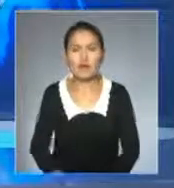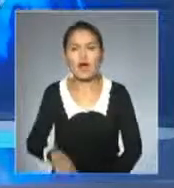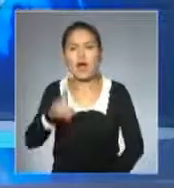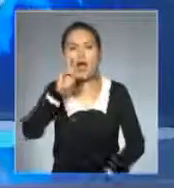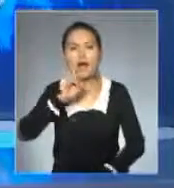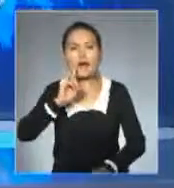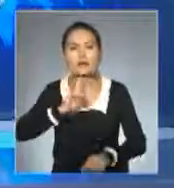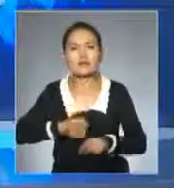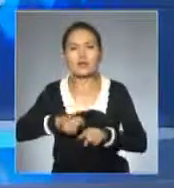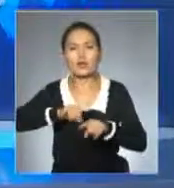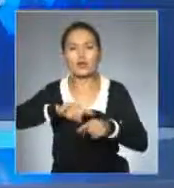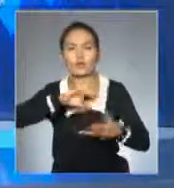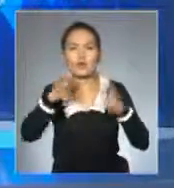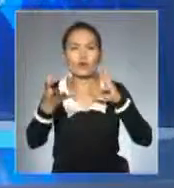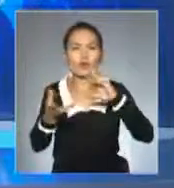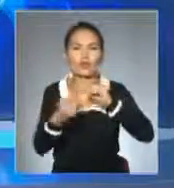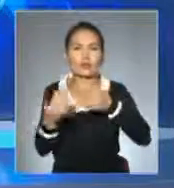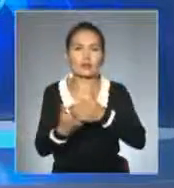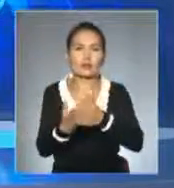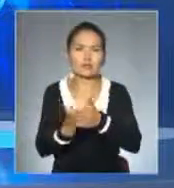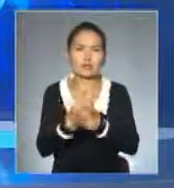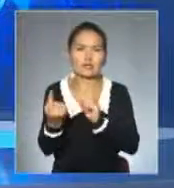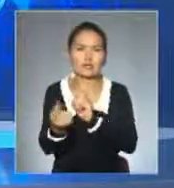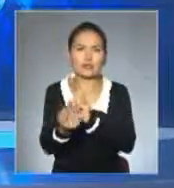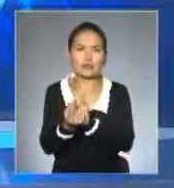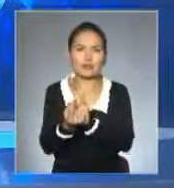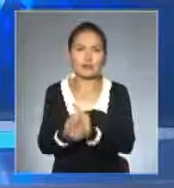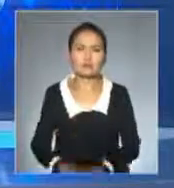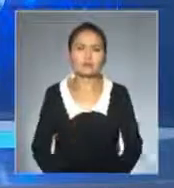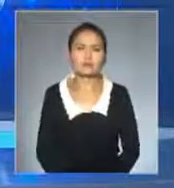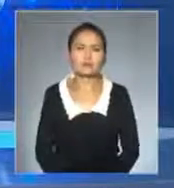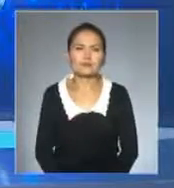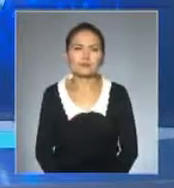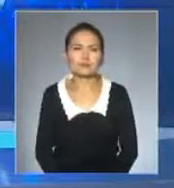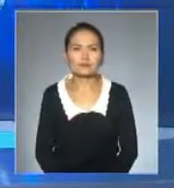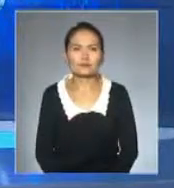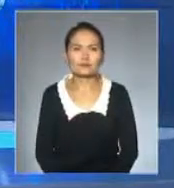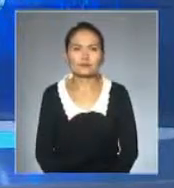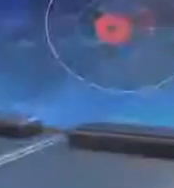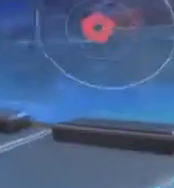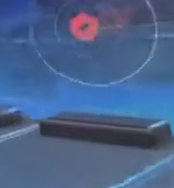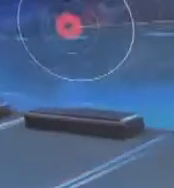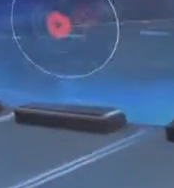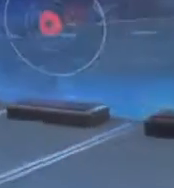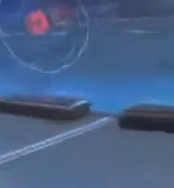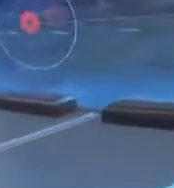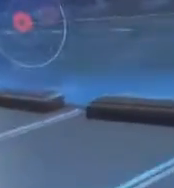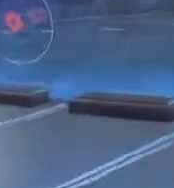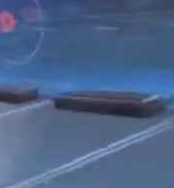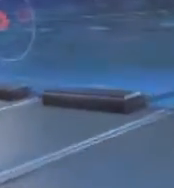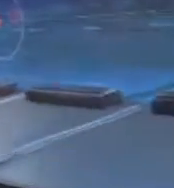Әзірге айтарымыз осы, арнамыздан алыстамаңыздар. Thank you.